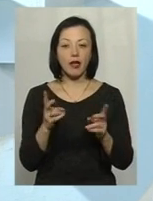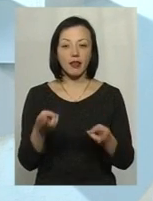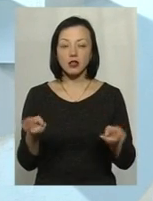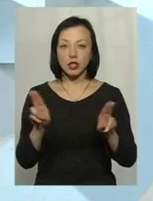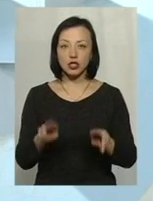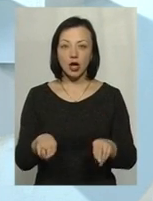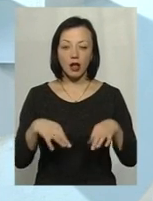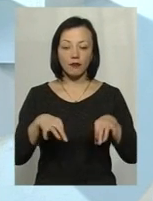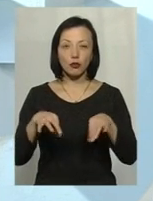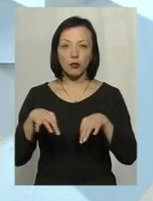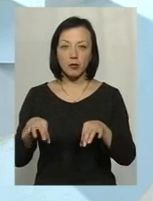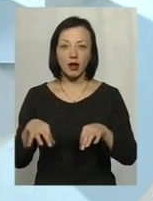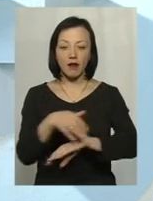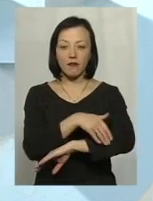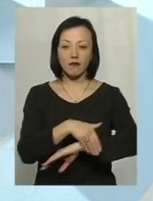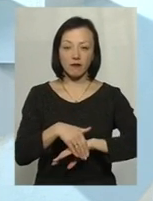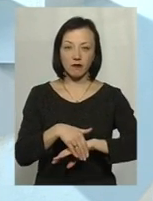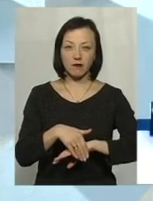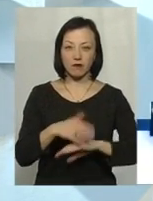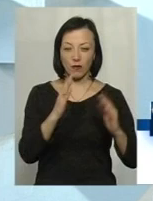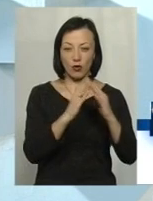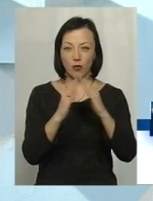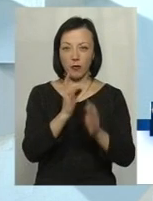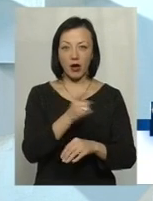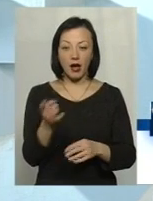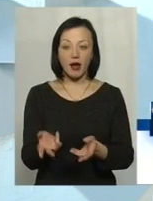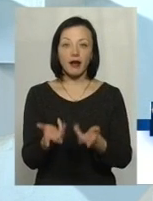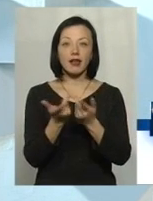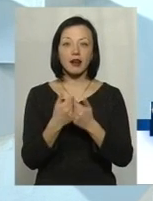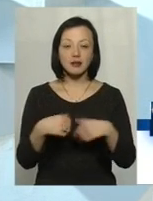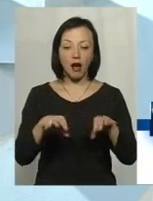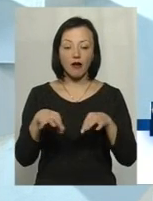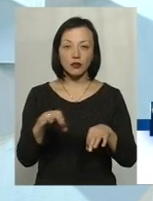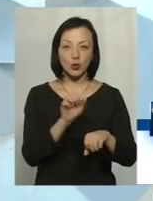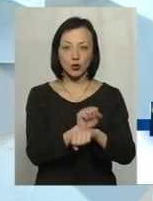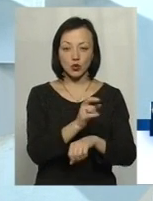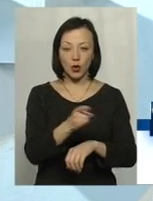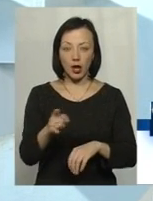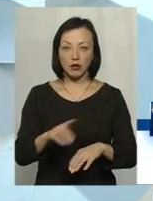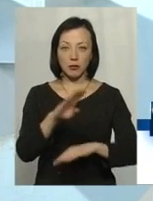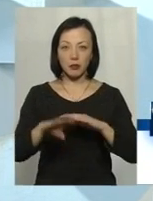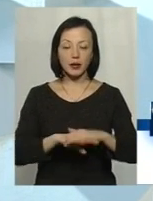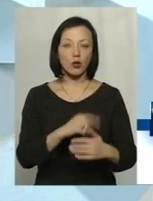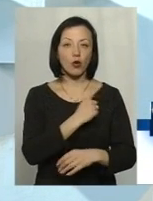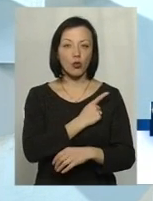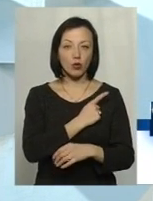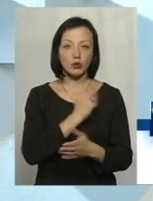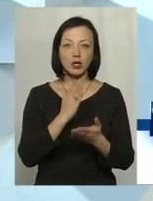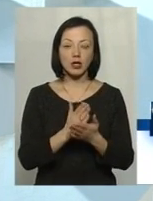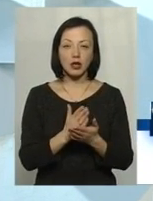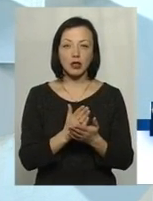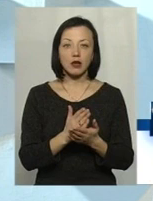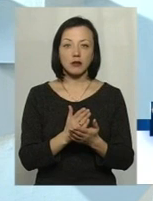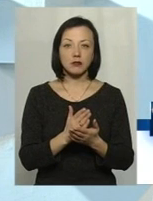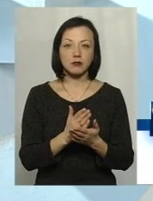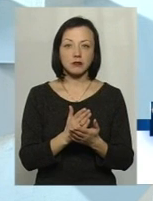залишали автомобілі в дворах, але сьогодні кількість автостоянок, які знаходяться під охороною, вони є дуже